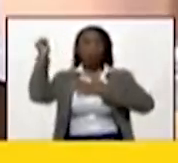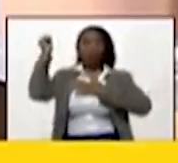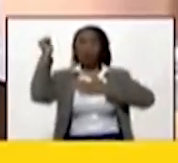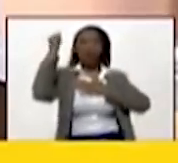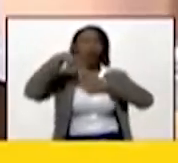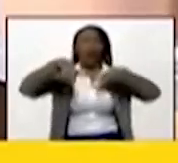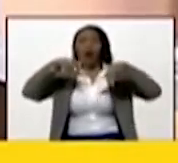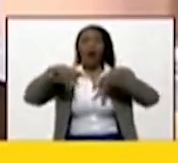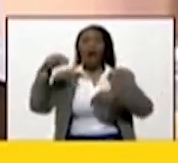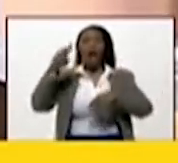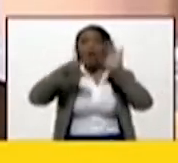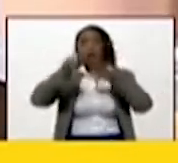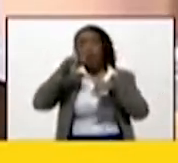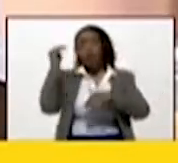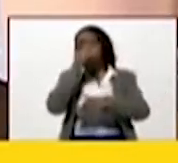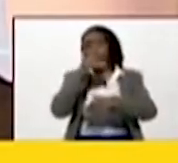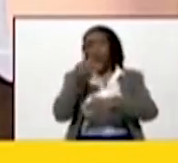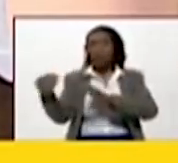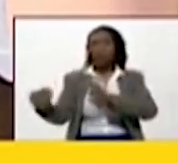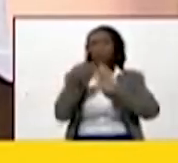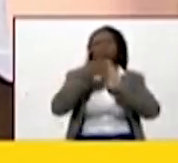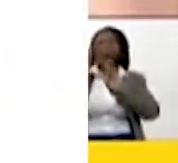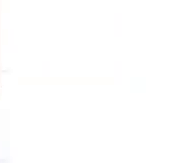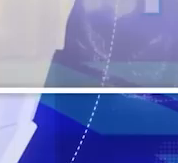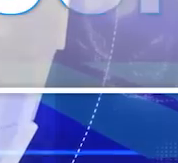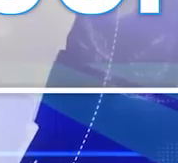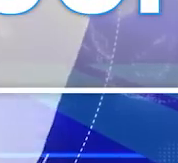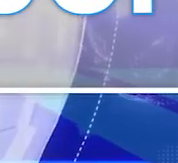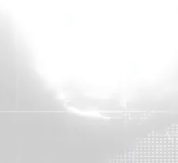դիմելով նախագահական նստավարի մոտ հավաքված աջակիցներին։